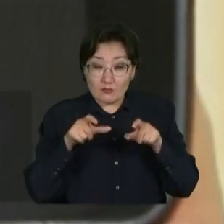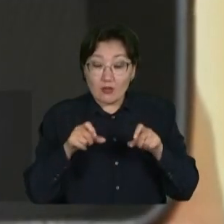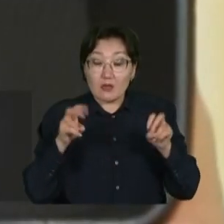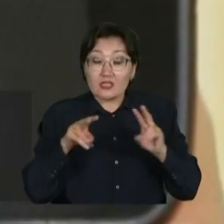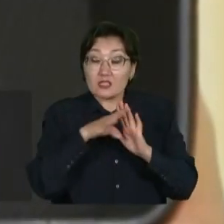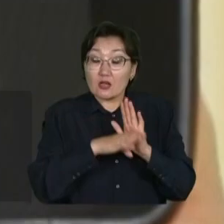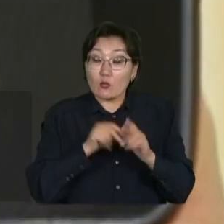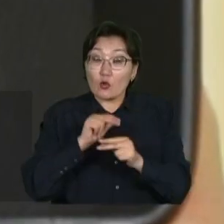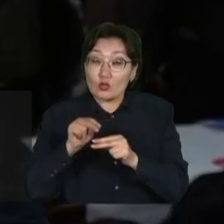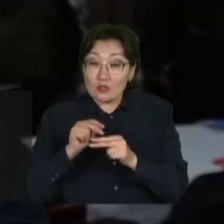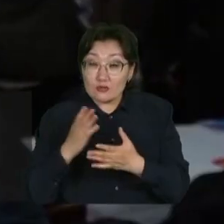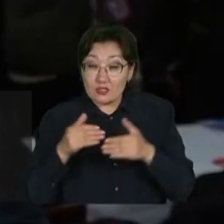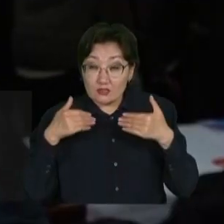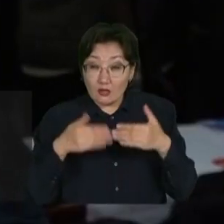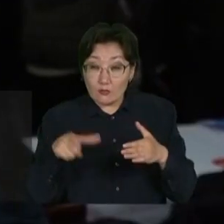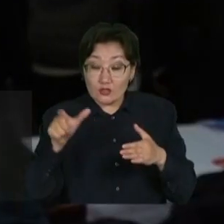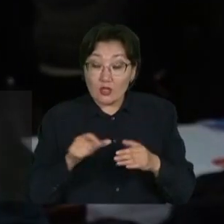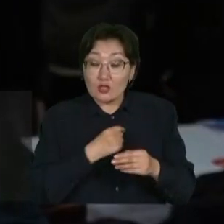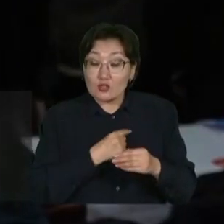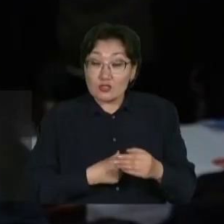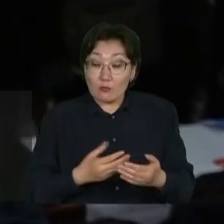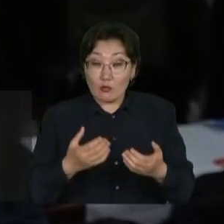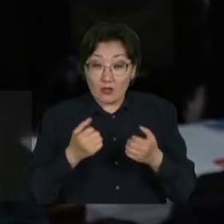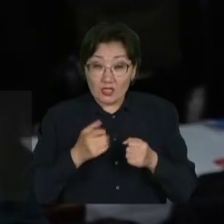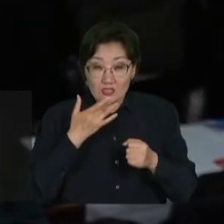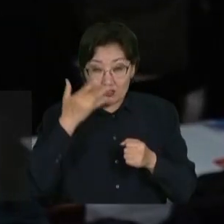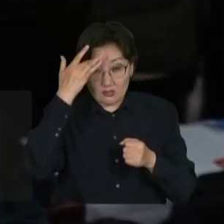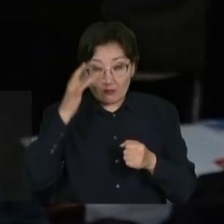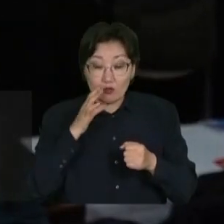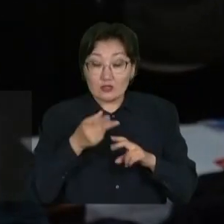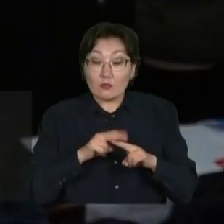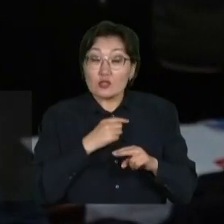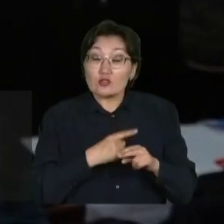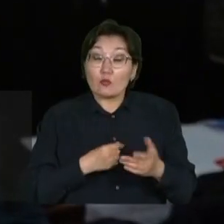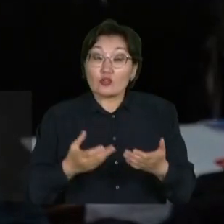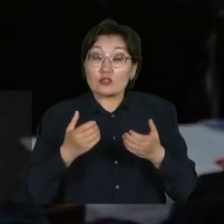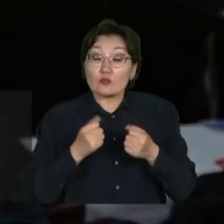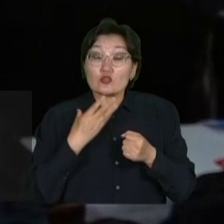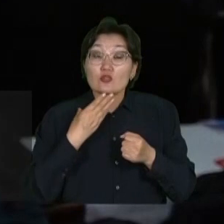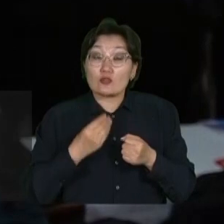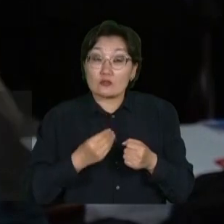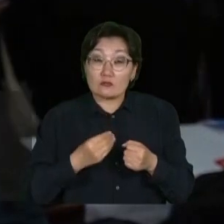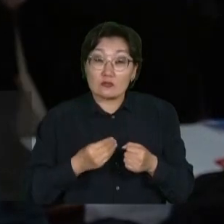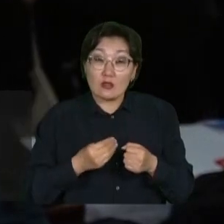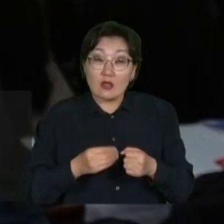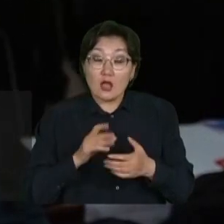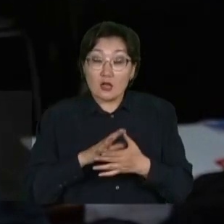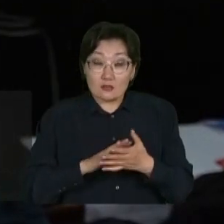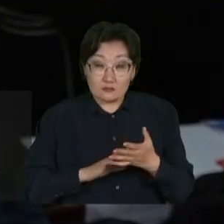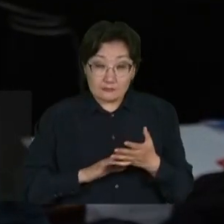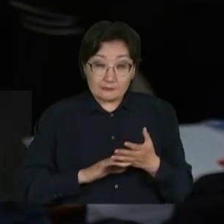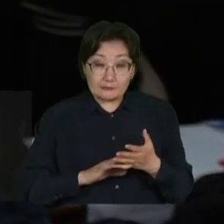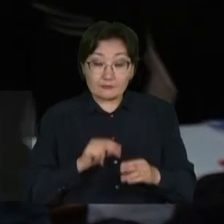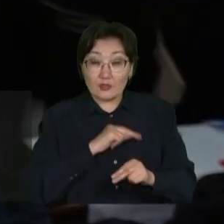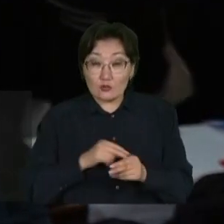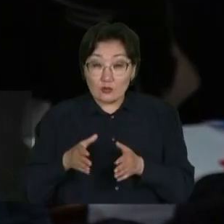оқытуда. Түлектеріміз диплом алады жаз уақытында. Сол дипломдарын алып, өздерінің ары қарай